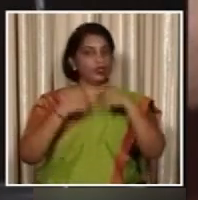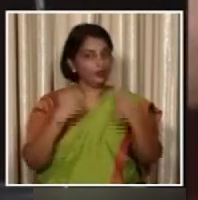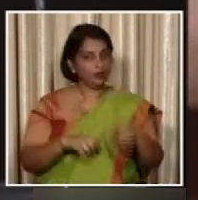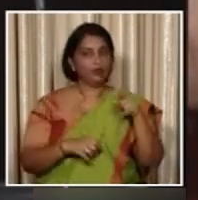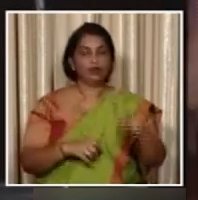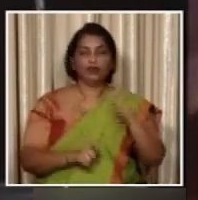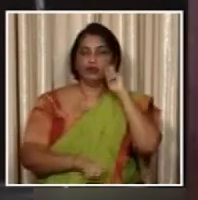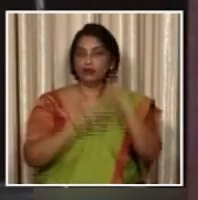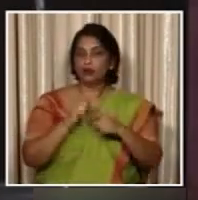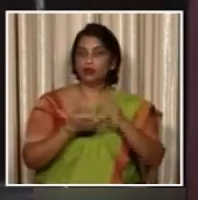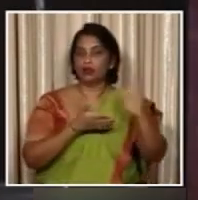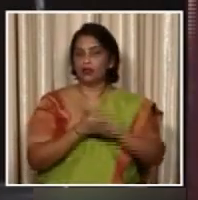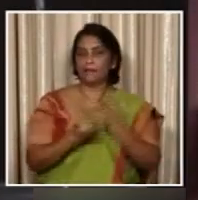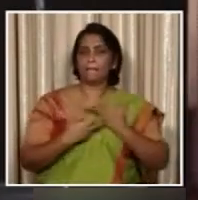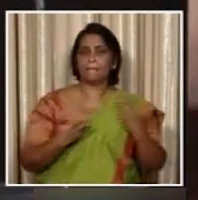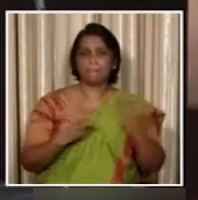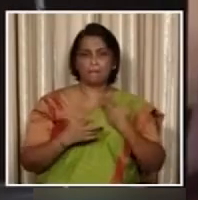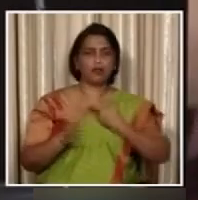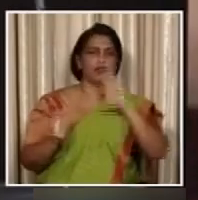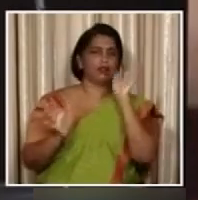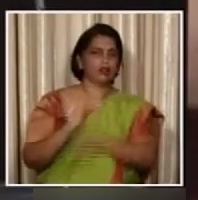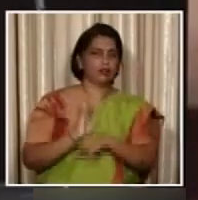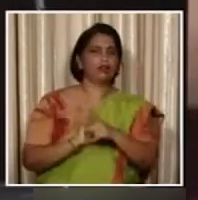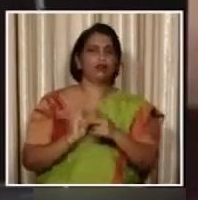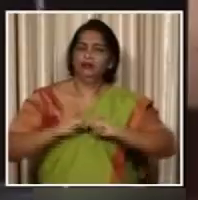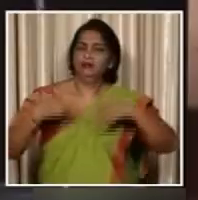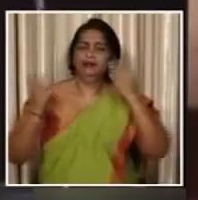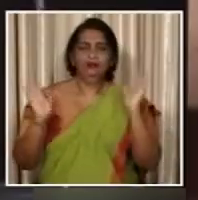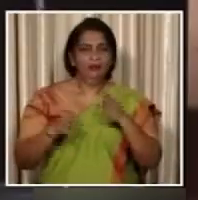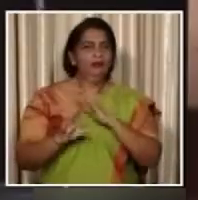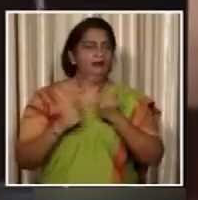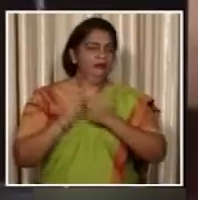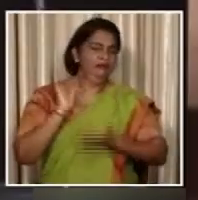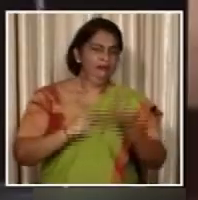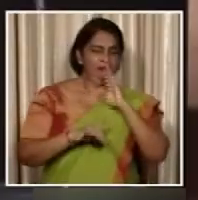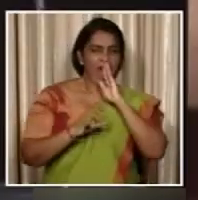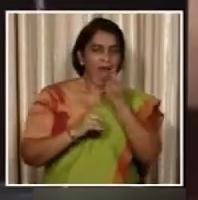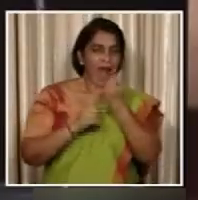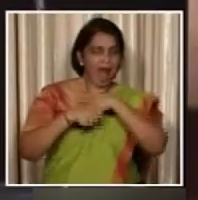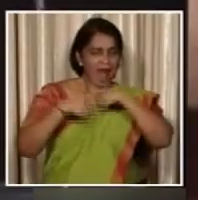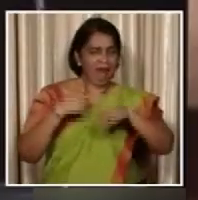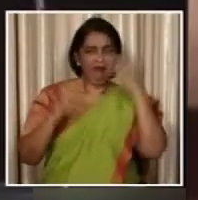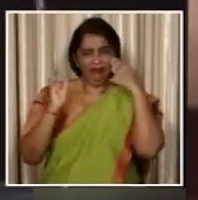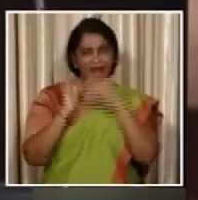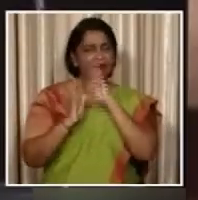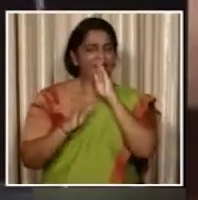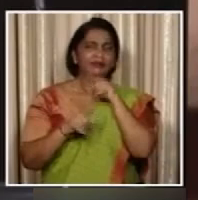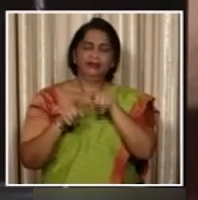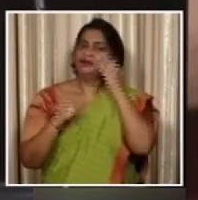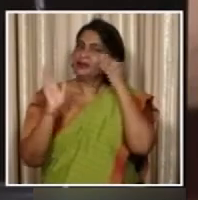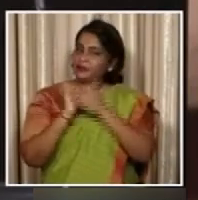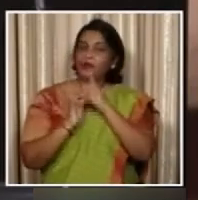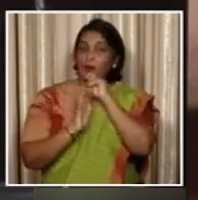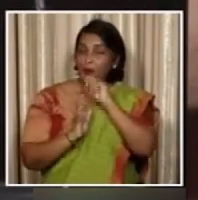කරලා ජනතාවට ප්‍රයෝජනයට ගන්න බැරි විදිහට ඒක අතහැරලා ගිහිලා තිනා වවුල්ු ලගිනවා. ඒ හින්දා මම කියන්නේ මේ ජනතා මුදල් වියදම් කිරීමේදී ඒ